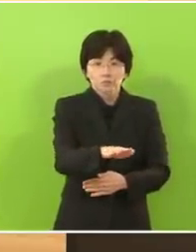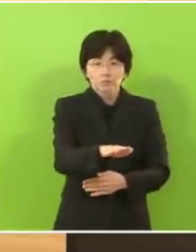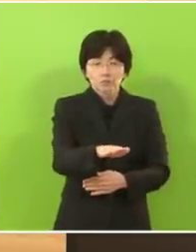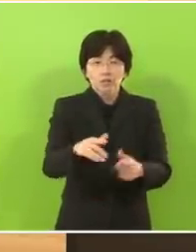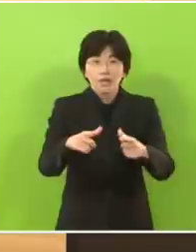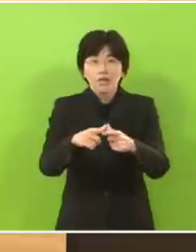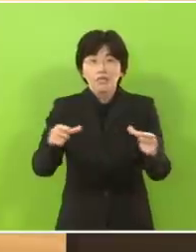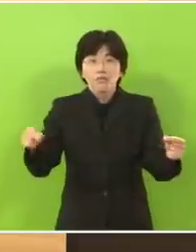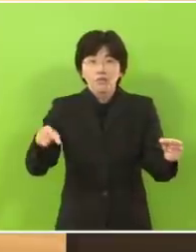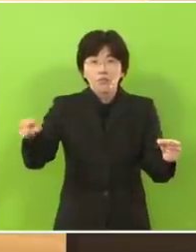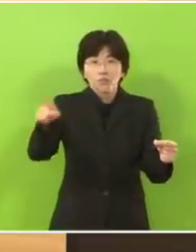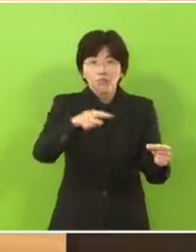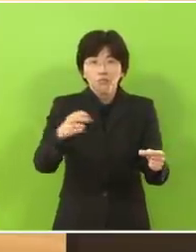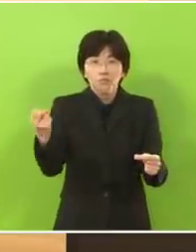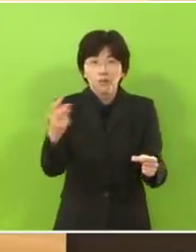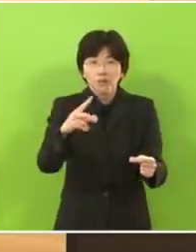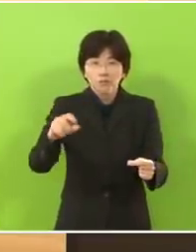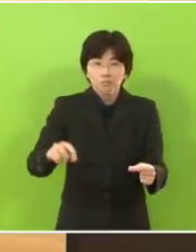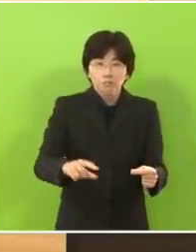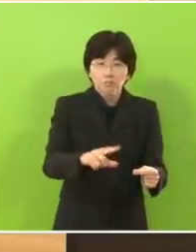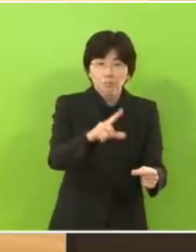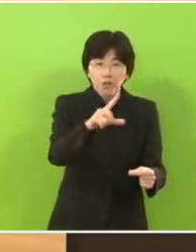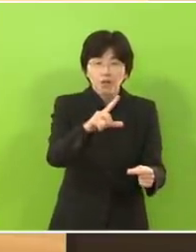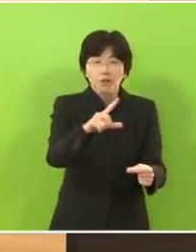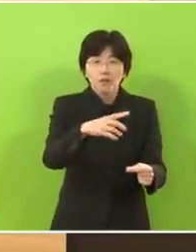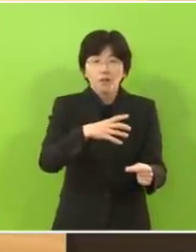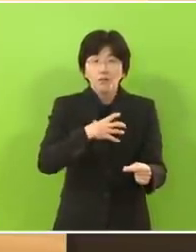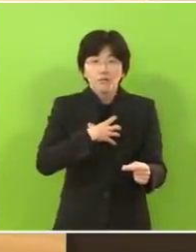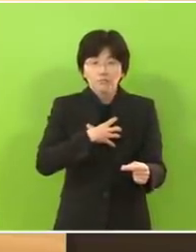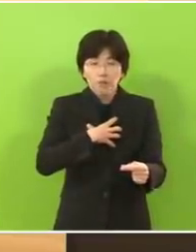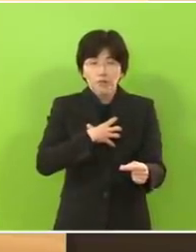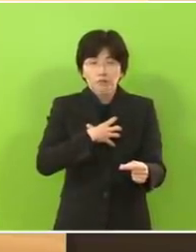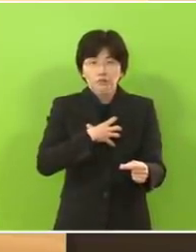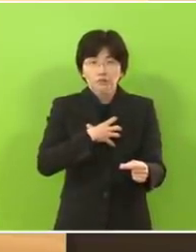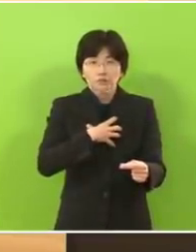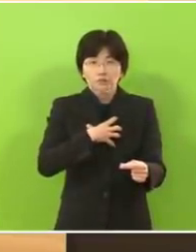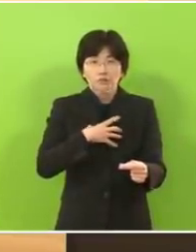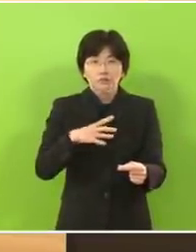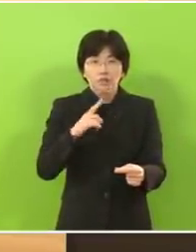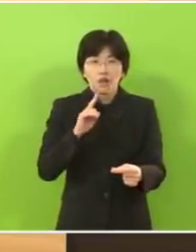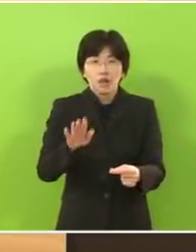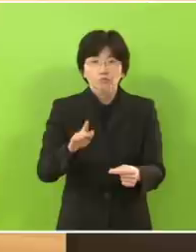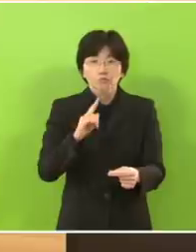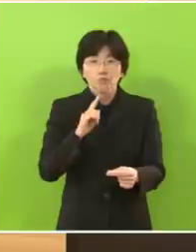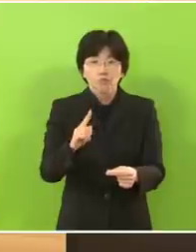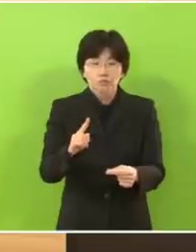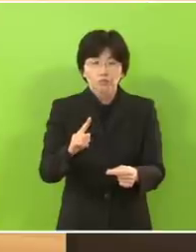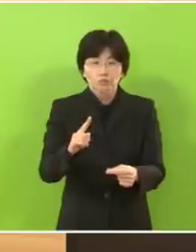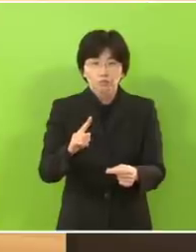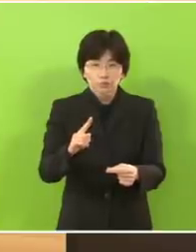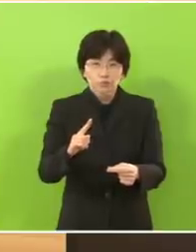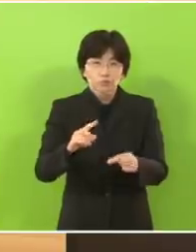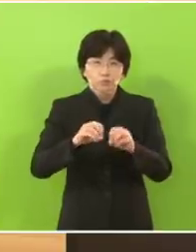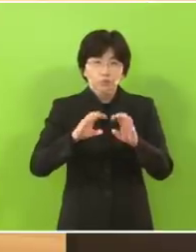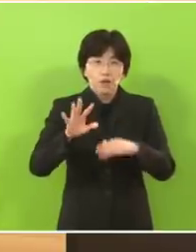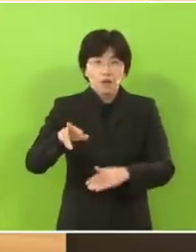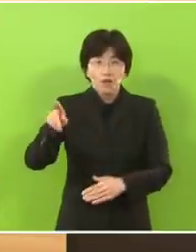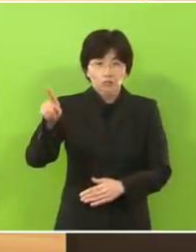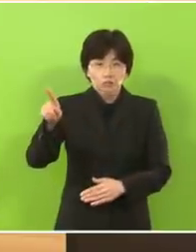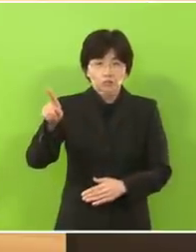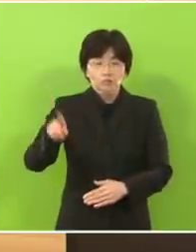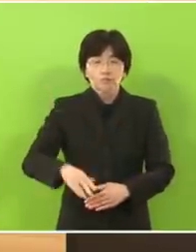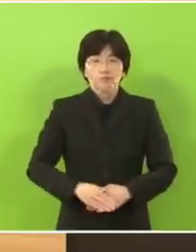全国的に再び増加傾向に転じる可能性もあると警鐘を鳴らしているところでござい